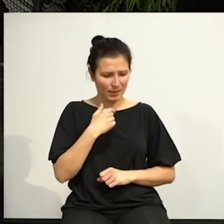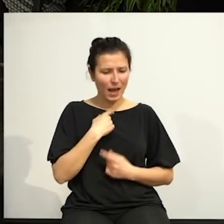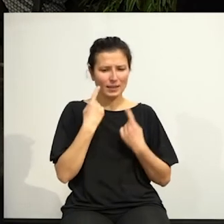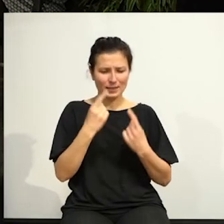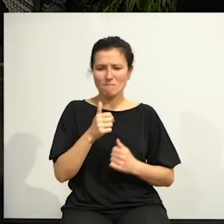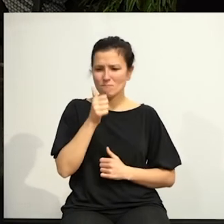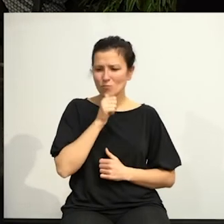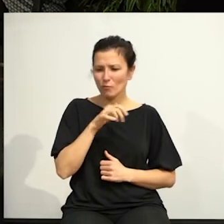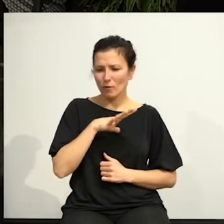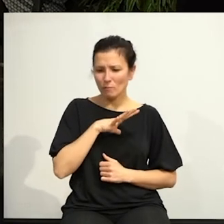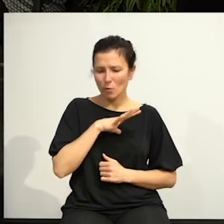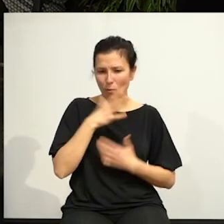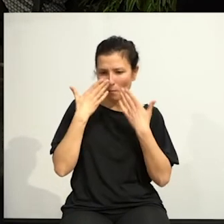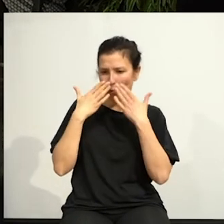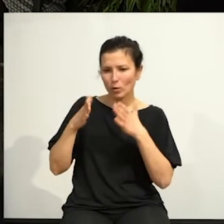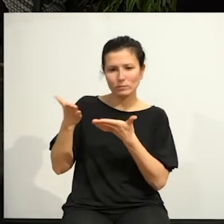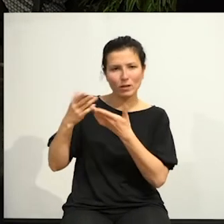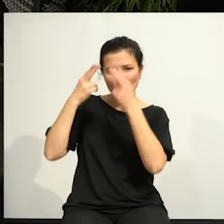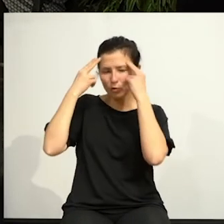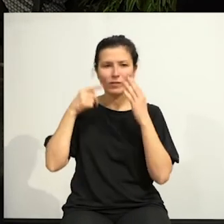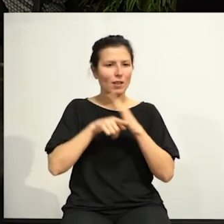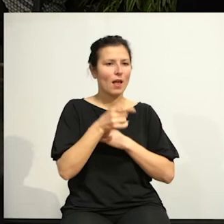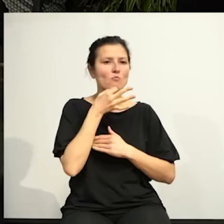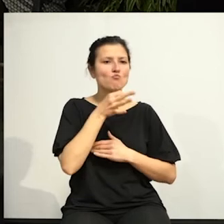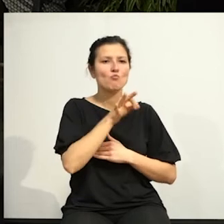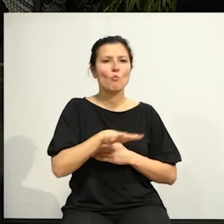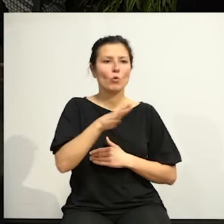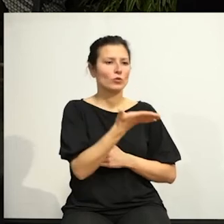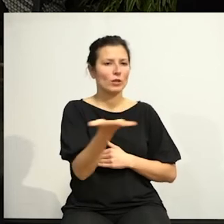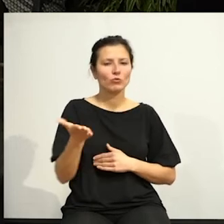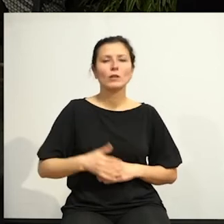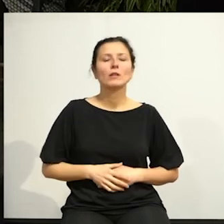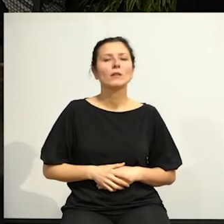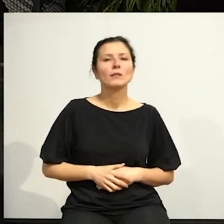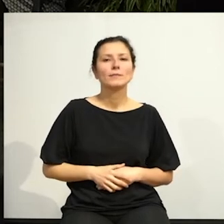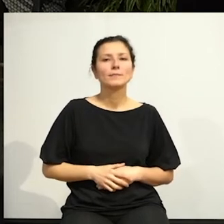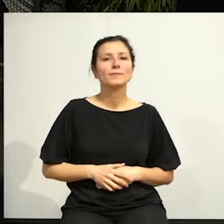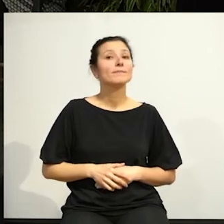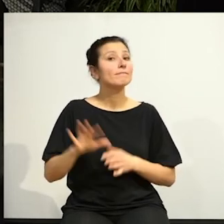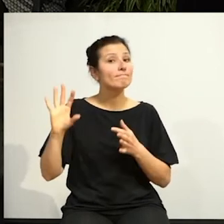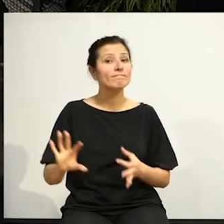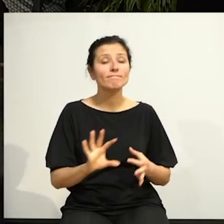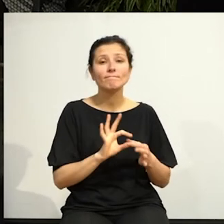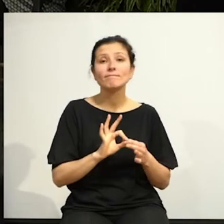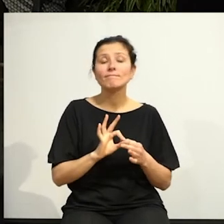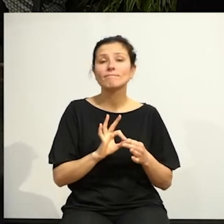próbowałem pokazywać Norwida młodzieży. Otóż wrócę do tego,